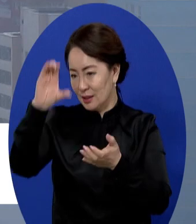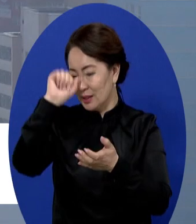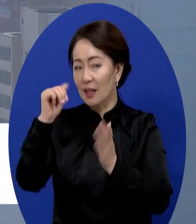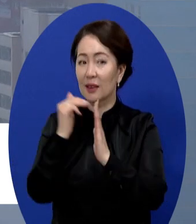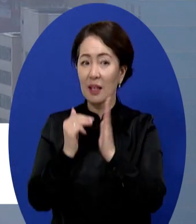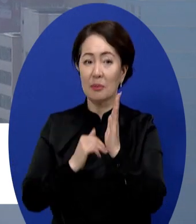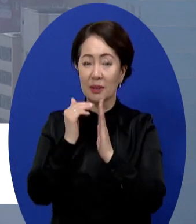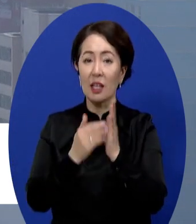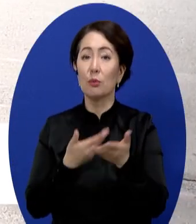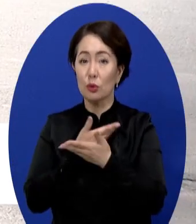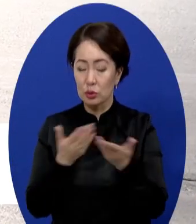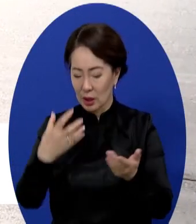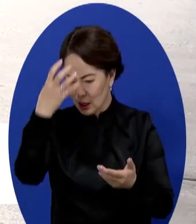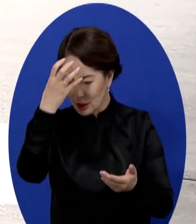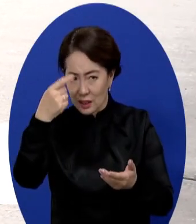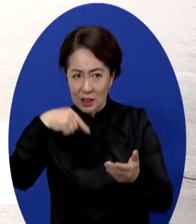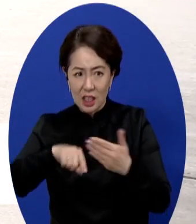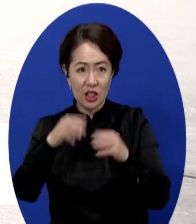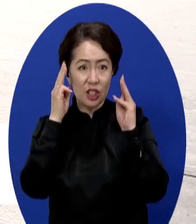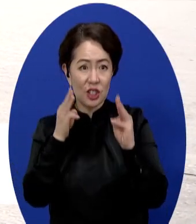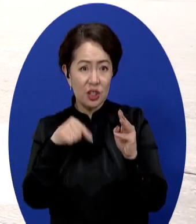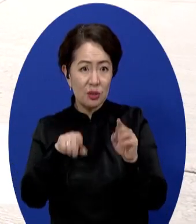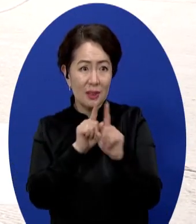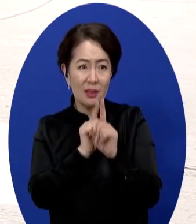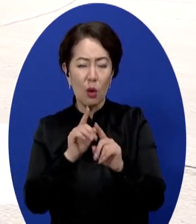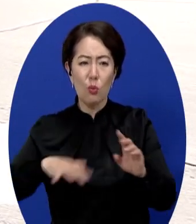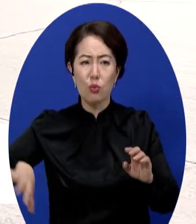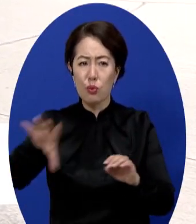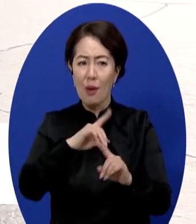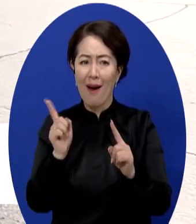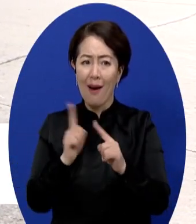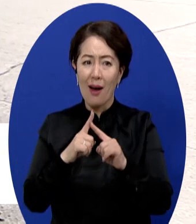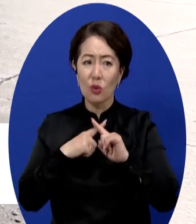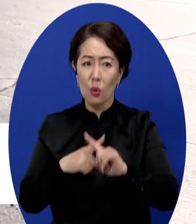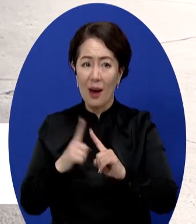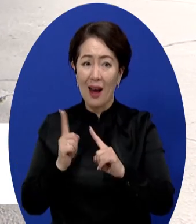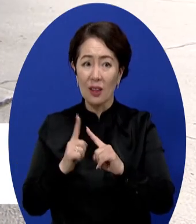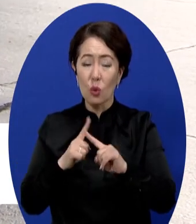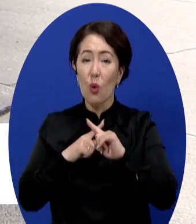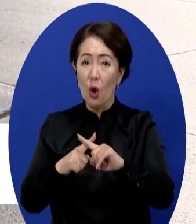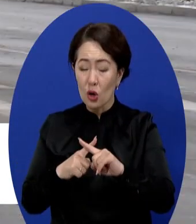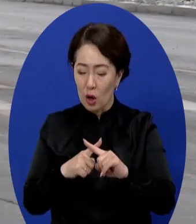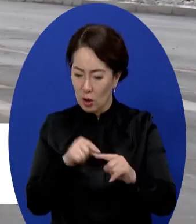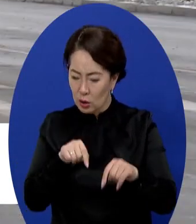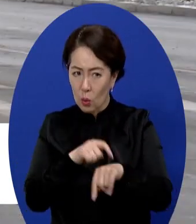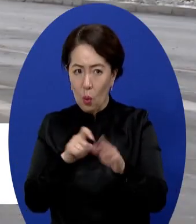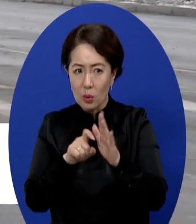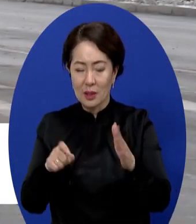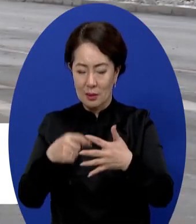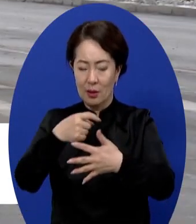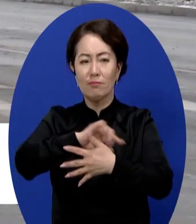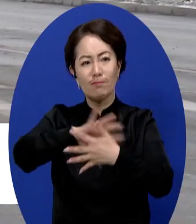байгаа юм. За засгийн газрын гаргасан шийдвэрээс үзвэл бүх нийтийн хөл хорионы үед зөвхөн тодорхой чиг үүргийн 15